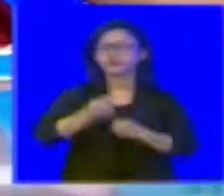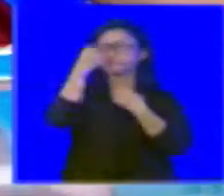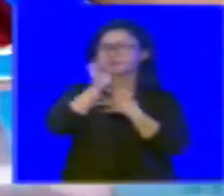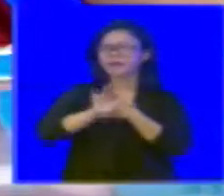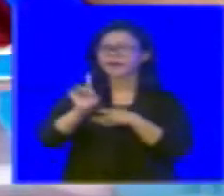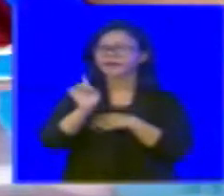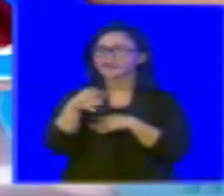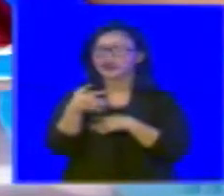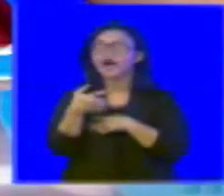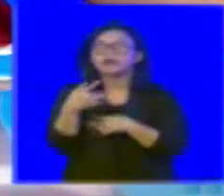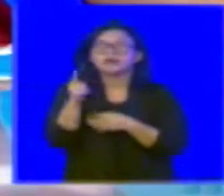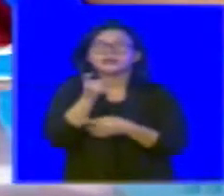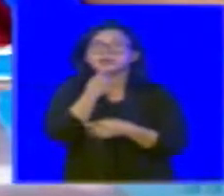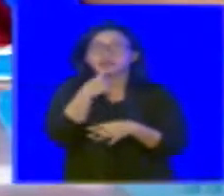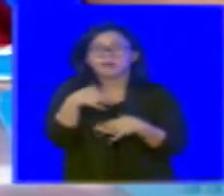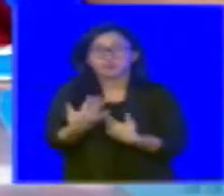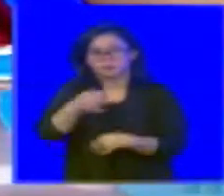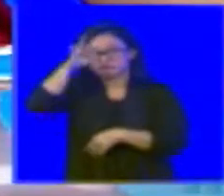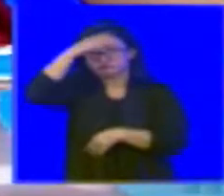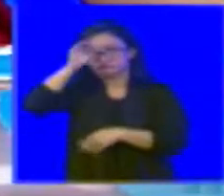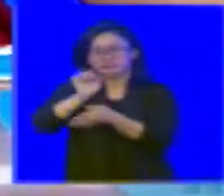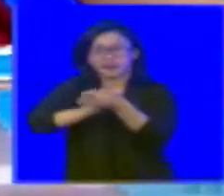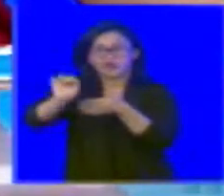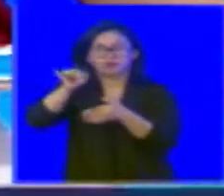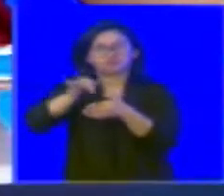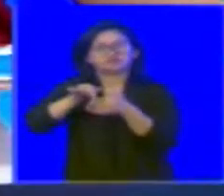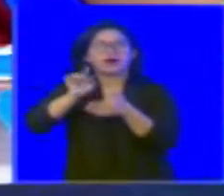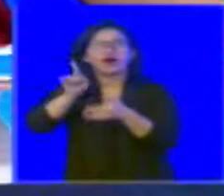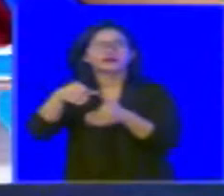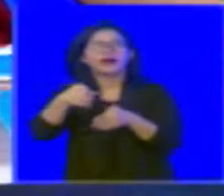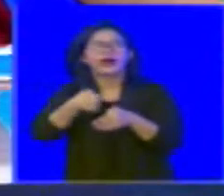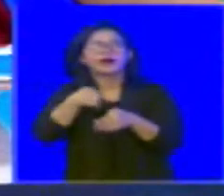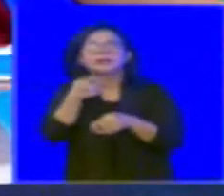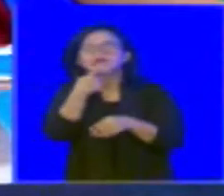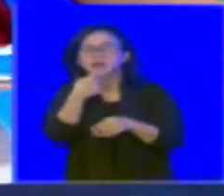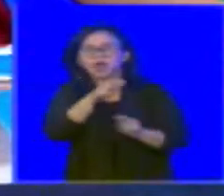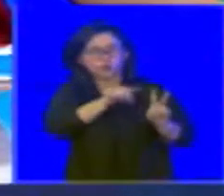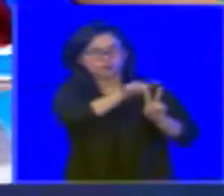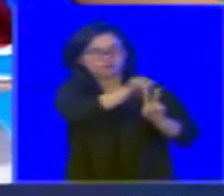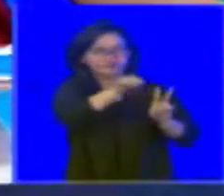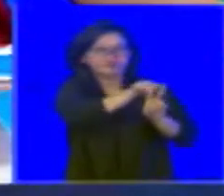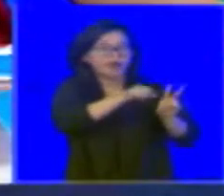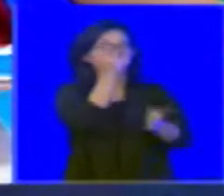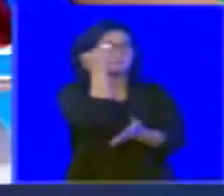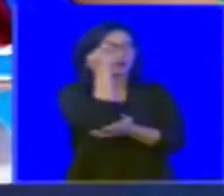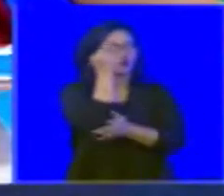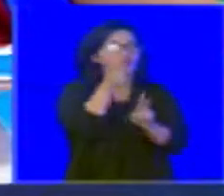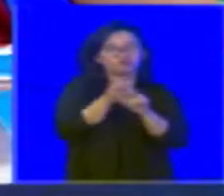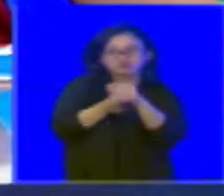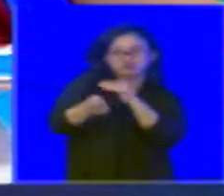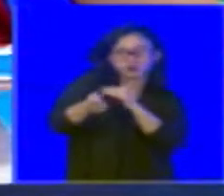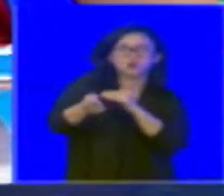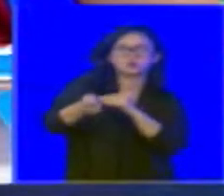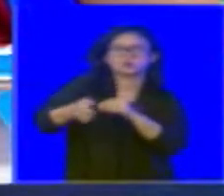Kita beralih ke informasi lain, pemirsa. Polda Metro Jaya pekan depan akan melakukan pemeriksaan kejiwaan kepada dua pelaku pembunuhan dan mutilasi di